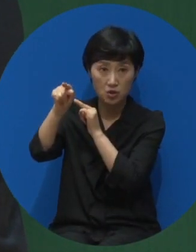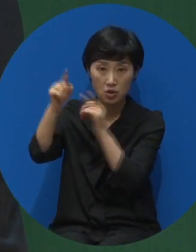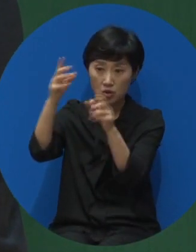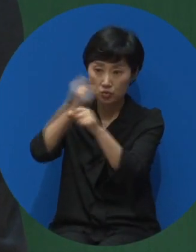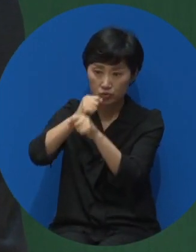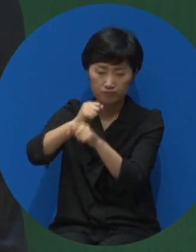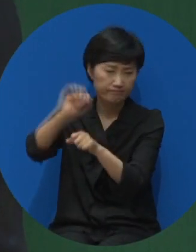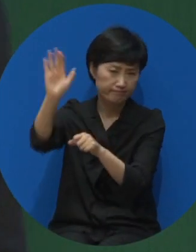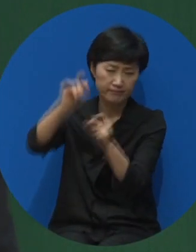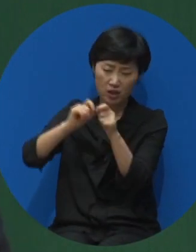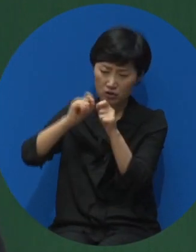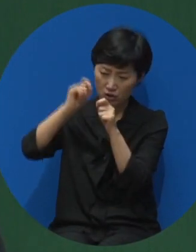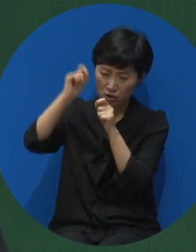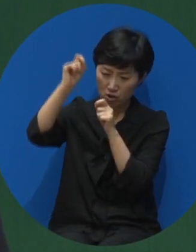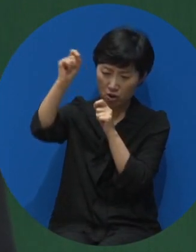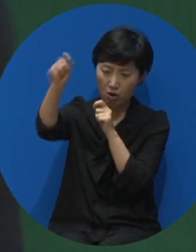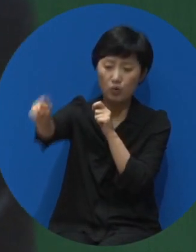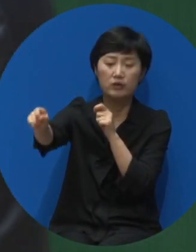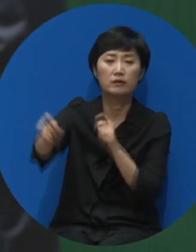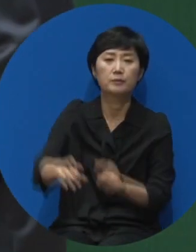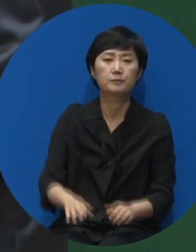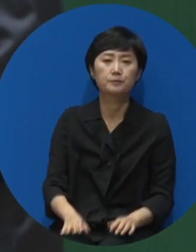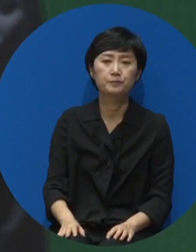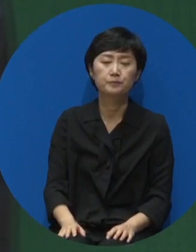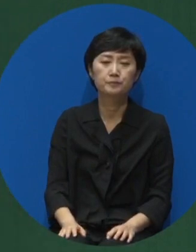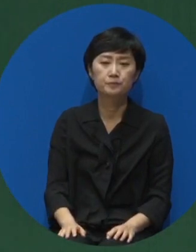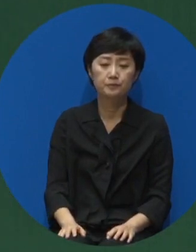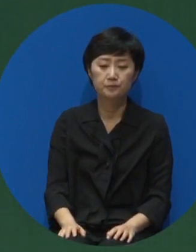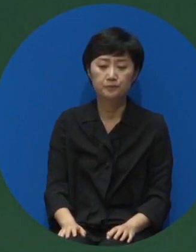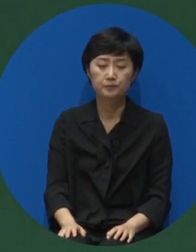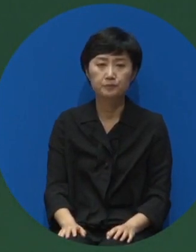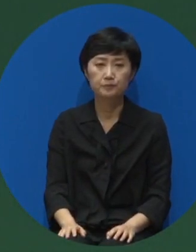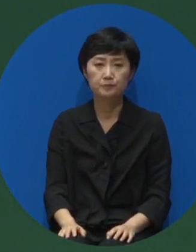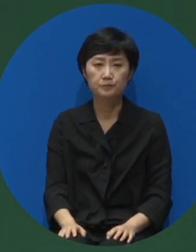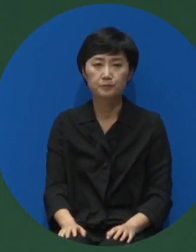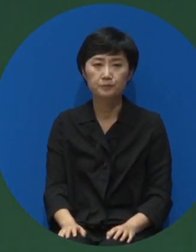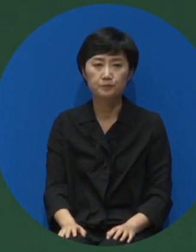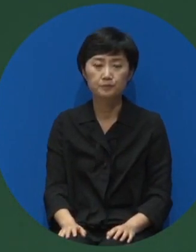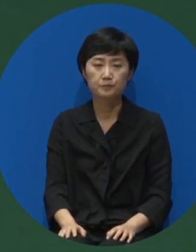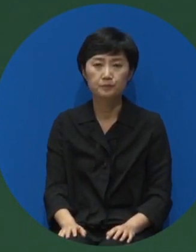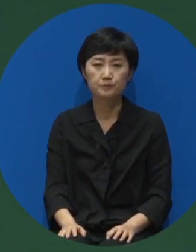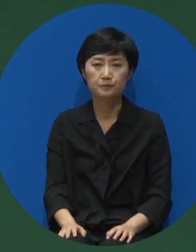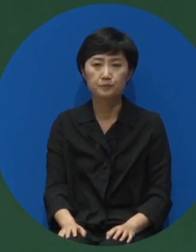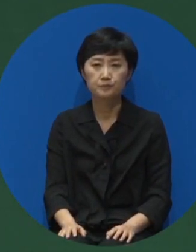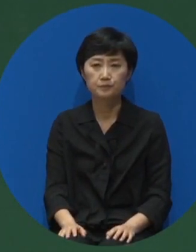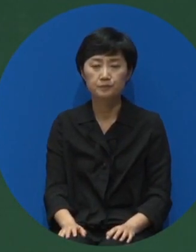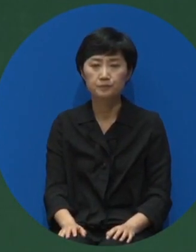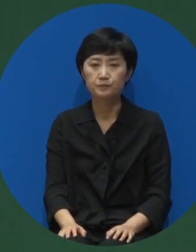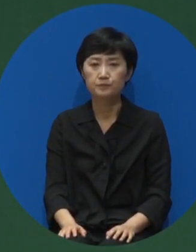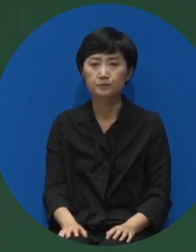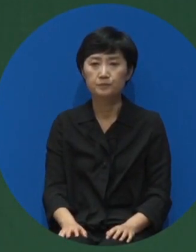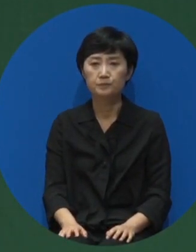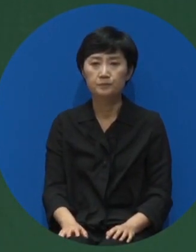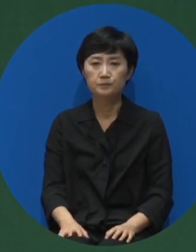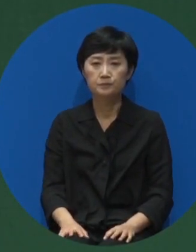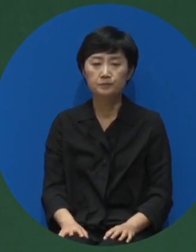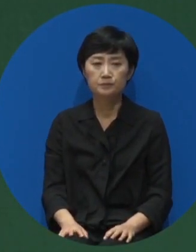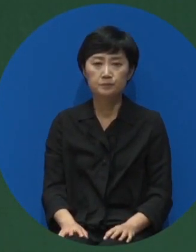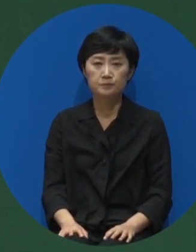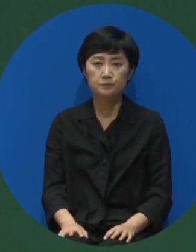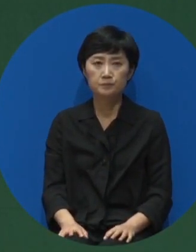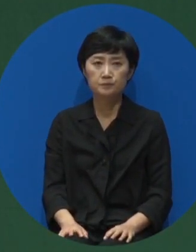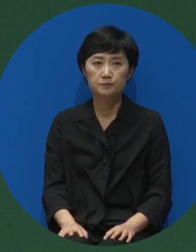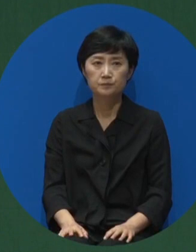주의 미코토바와 도코시에니 타츠 또 기록されてあります. 이렇게 나왔죠. このように 기록されてあります. 그다음 뭐가 나왔습니까?